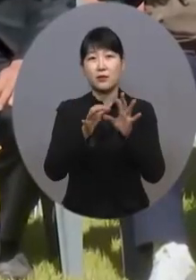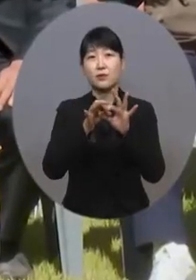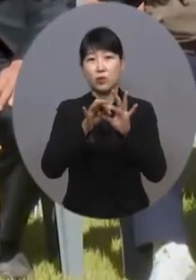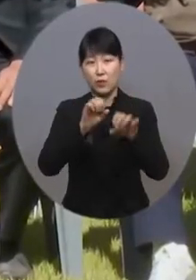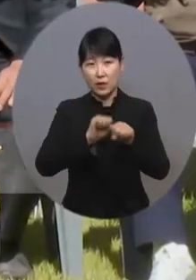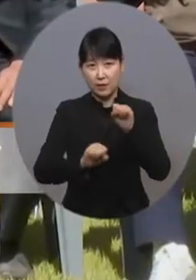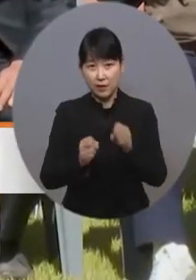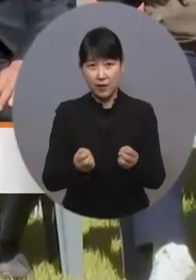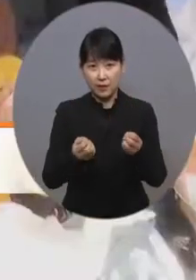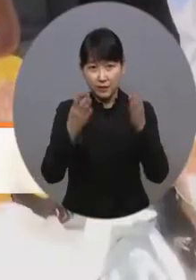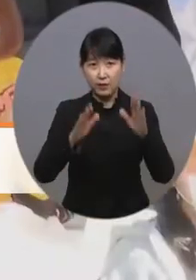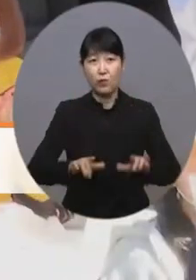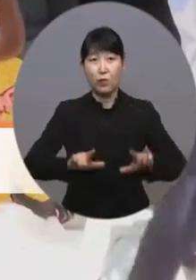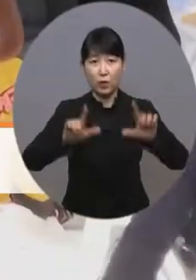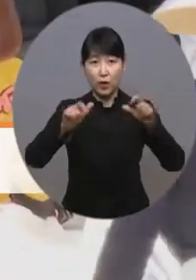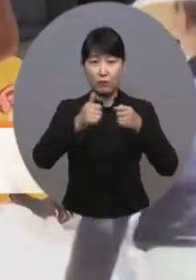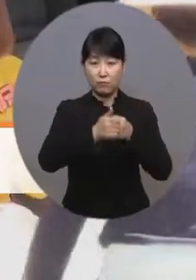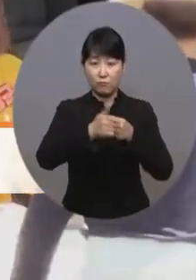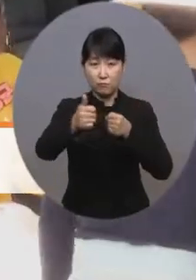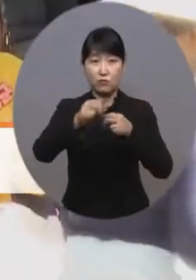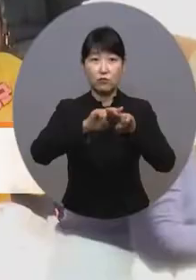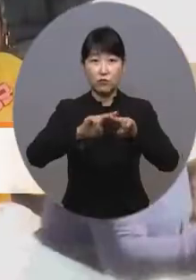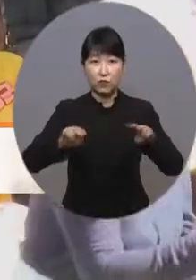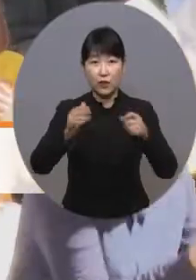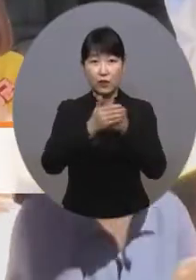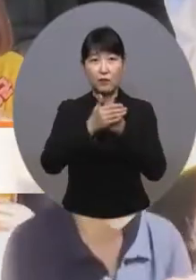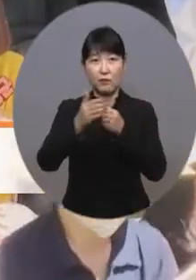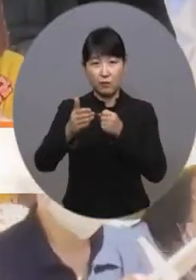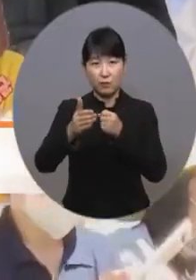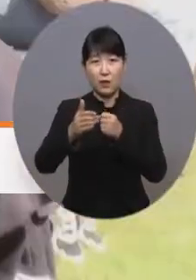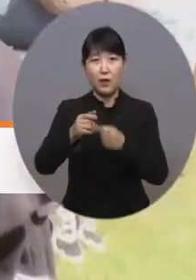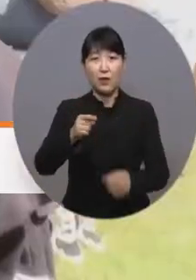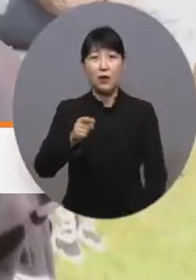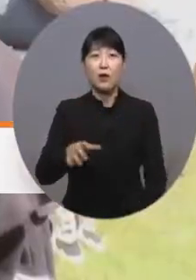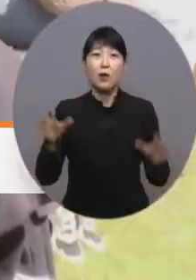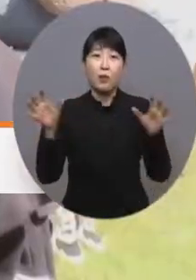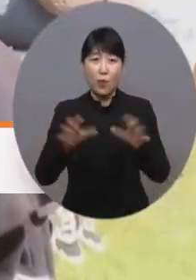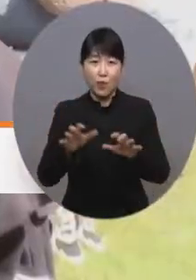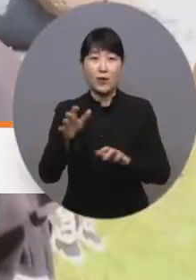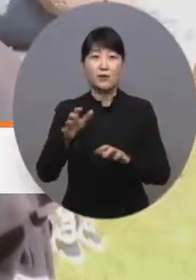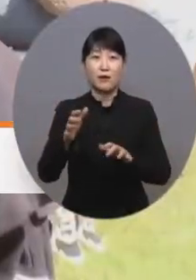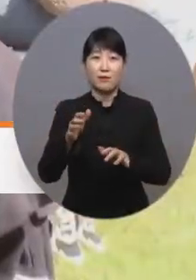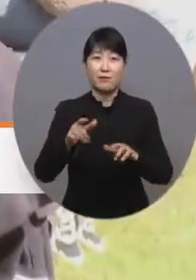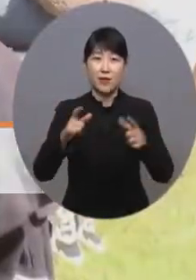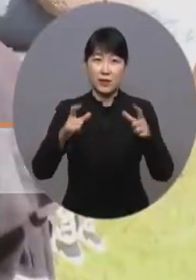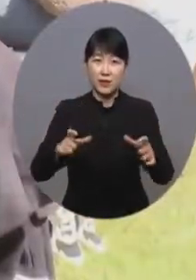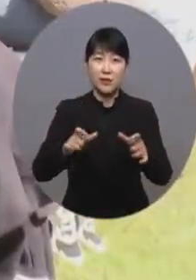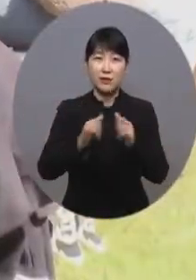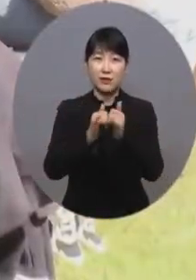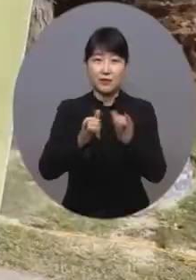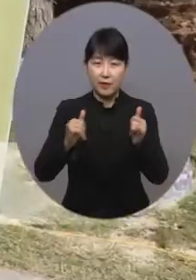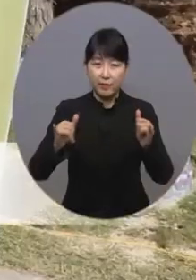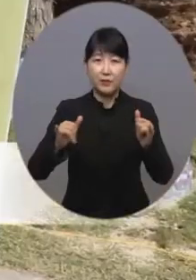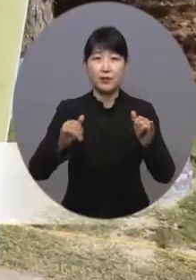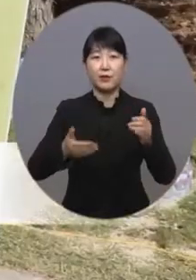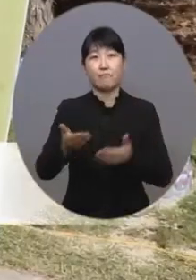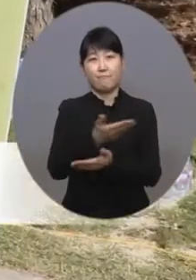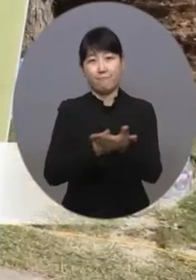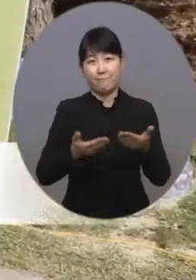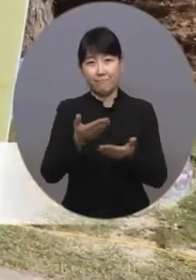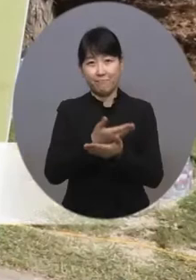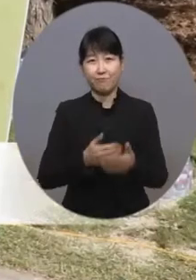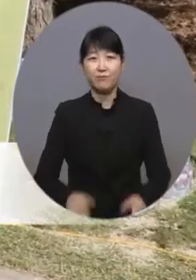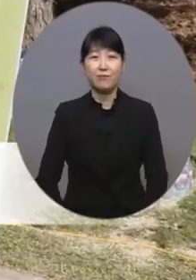개최했으나 올해 거리두기 해제로 도민과 함께 현장에서 즐기는 화합과 소통의 자리가 돌아왔습니다. 한국에서